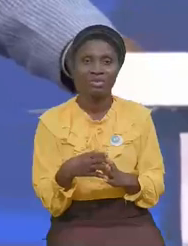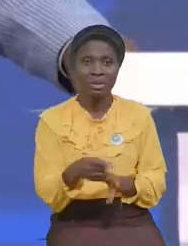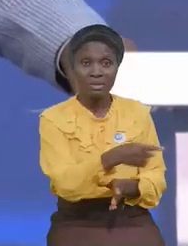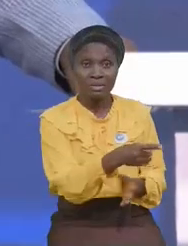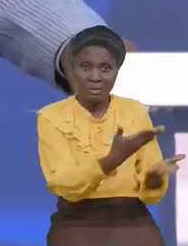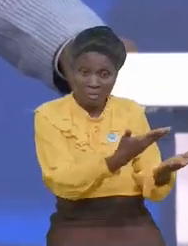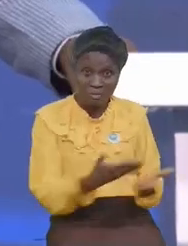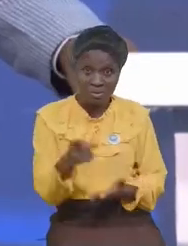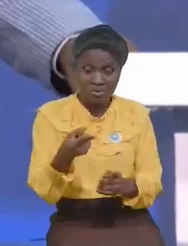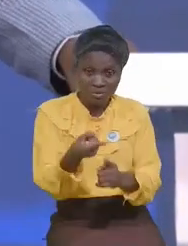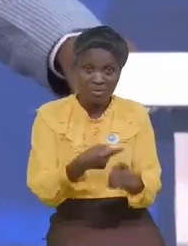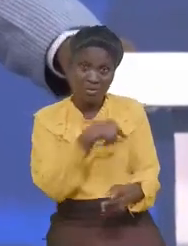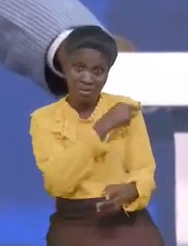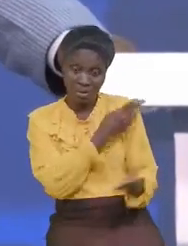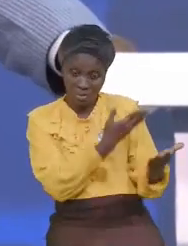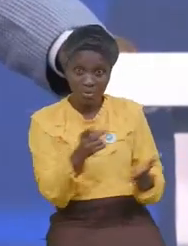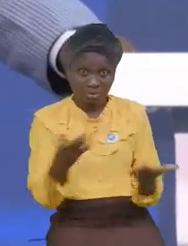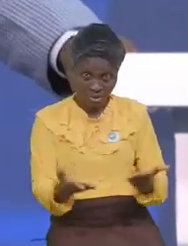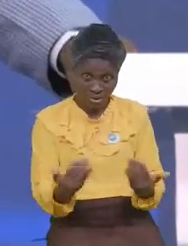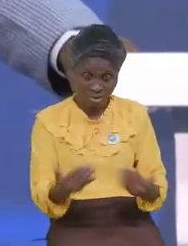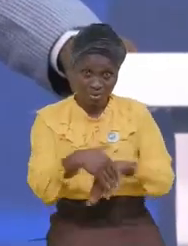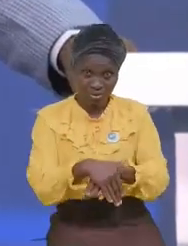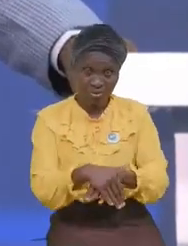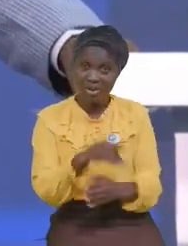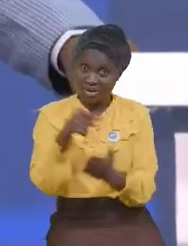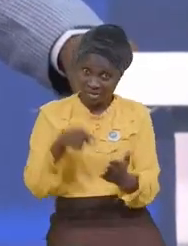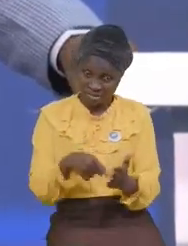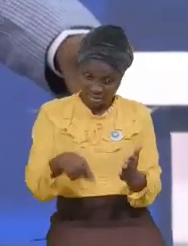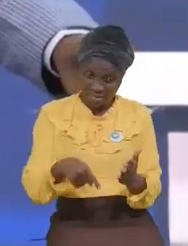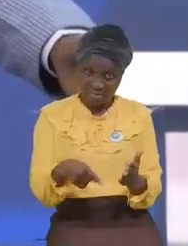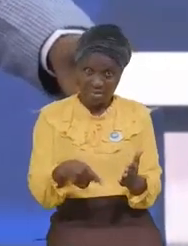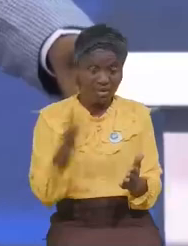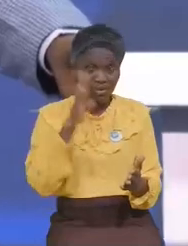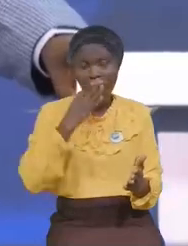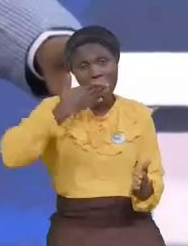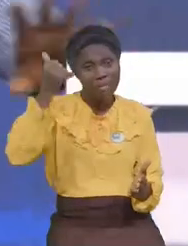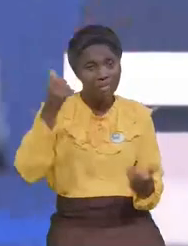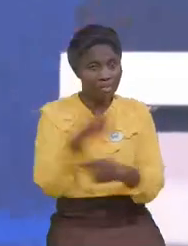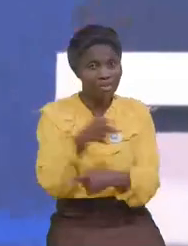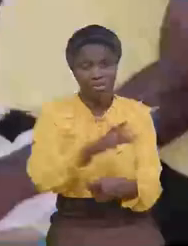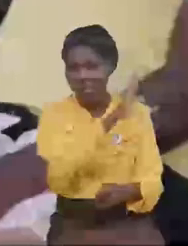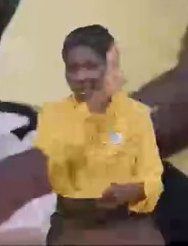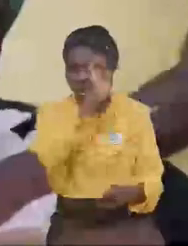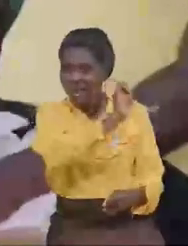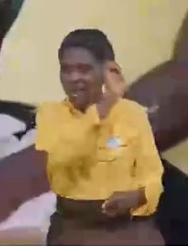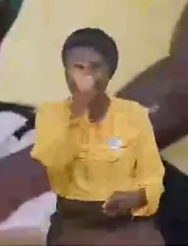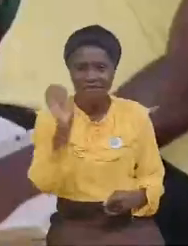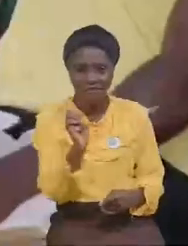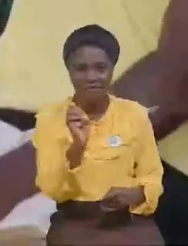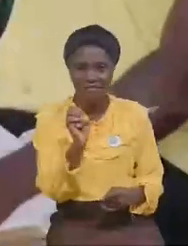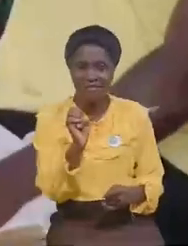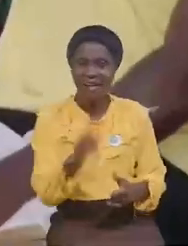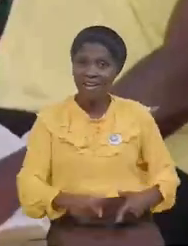on vous a amené de l'hôpital à ce lieu. voici le meilleur